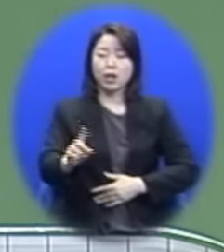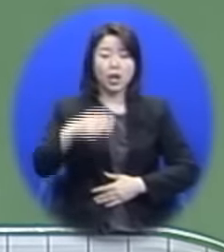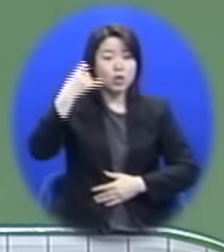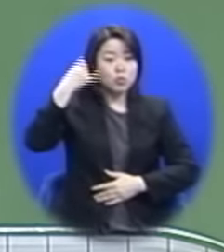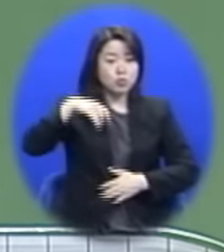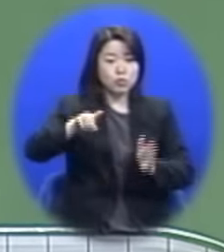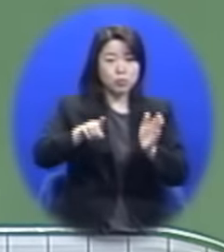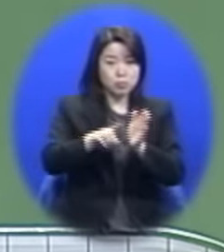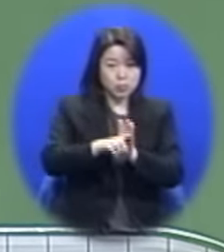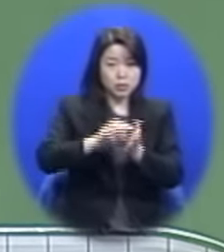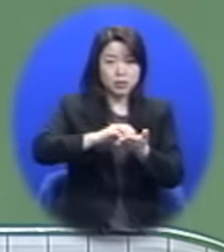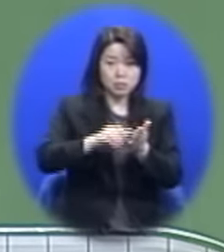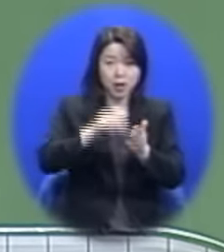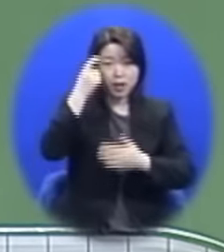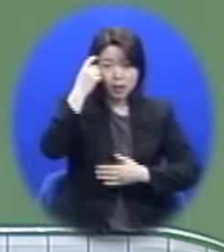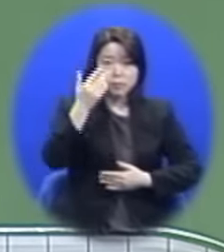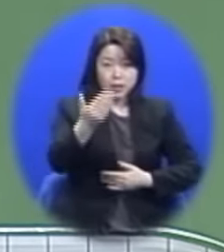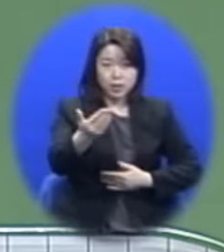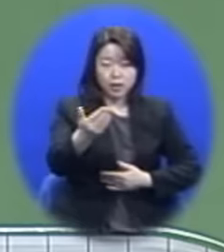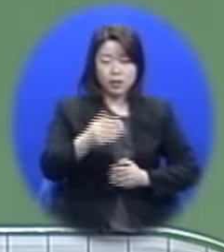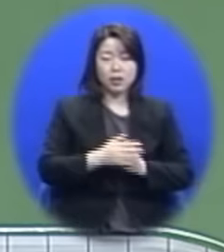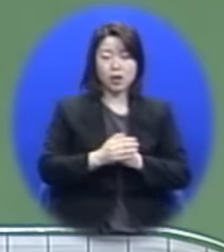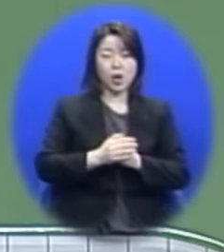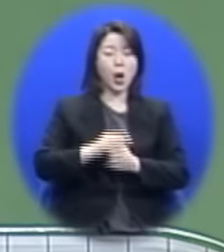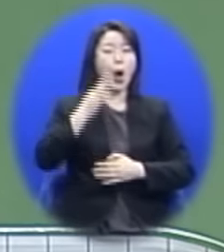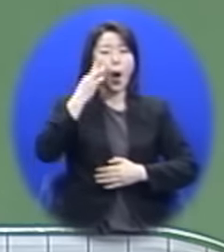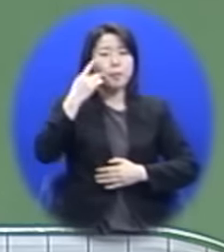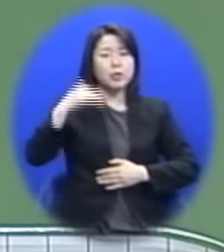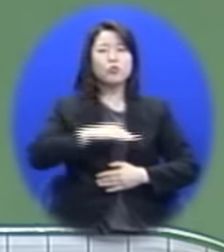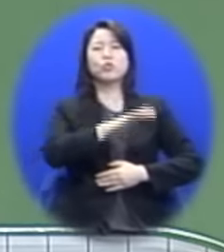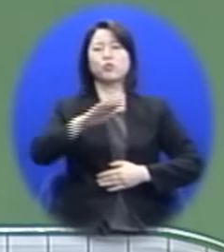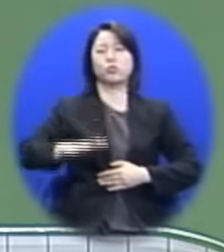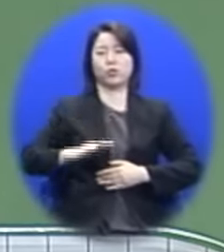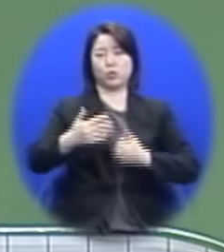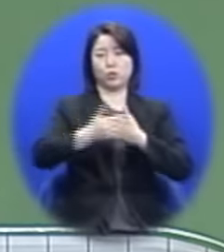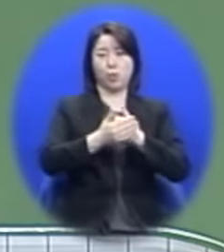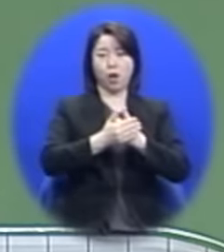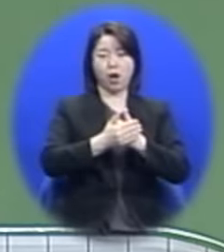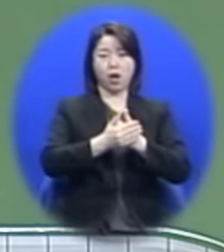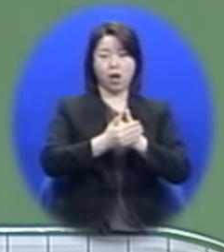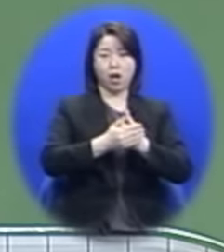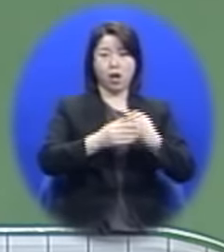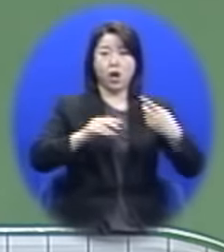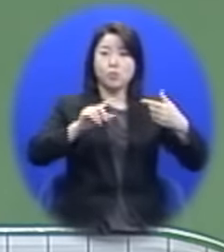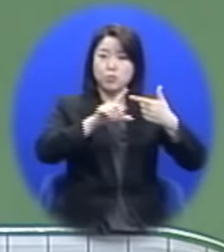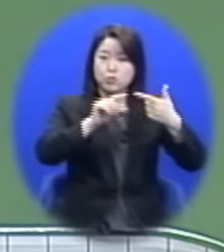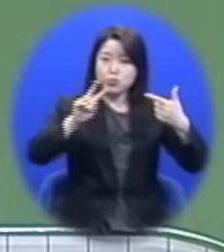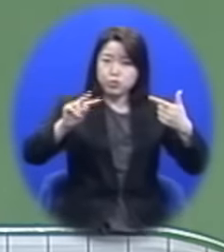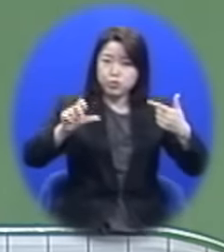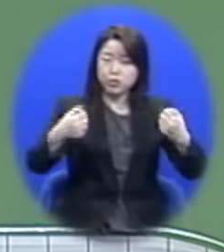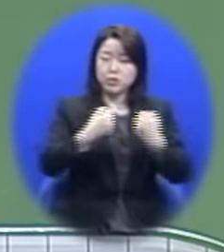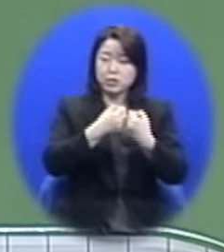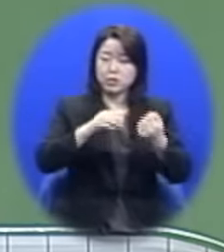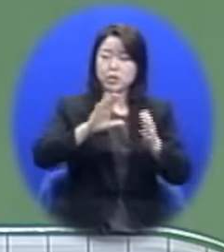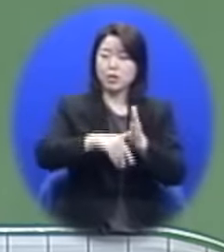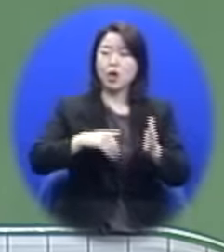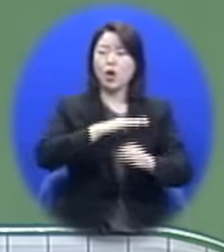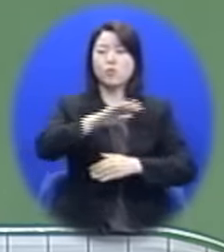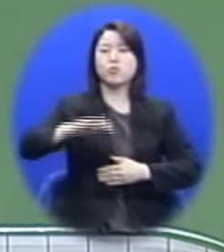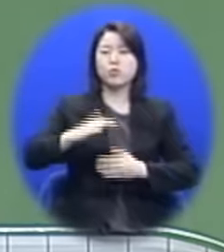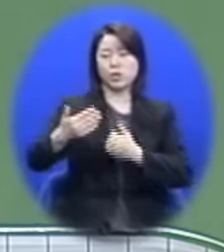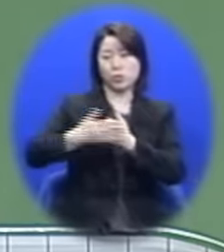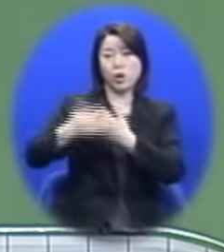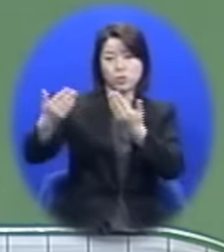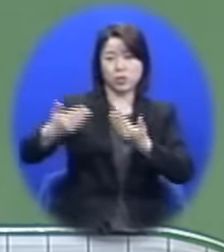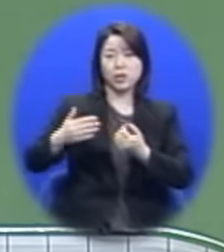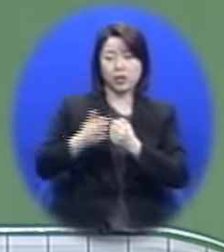합니까? 미국이 우리를 도와줄 거야. 6.25 전쟁 때 우리를 도와줬잖아. 미국이 우리를 지켜줄